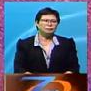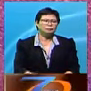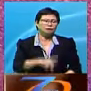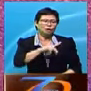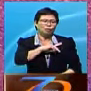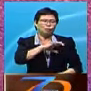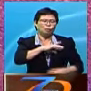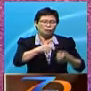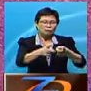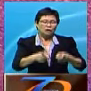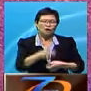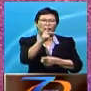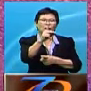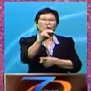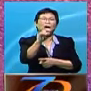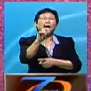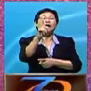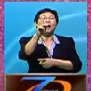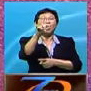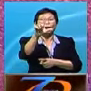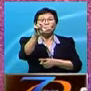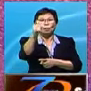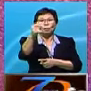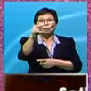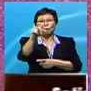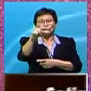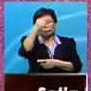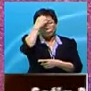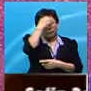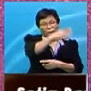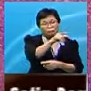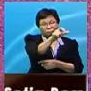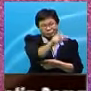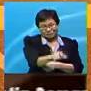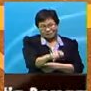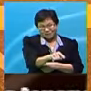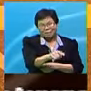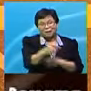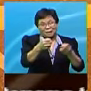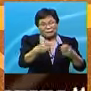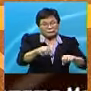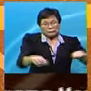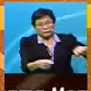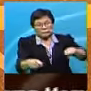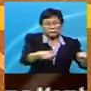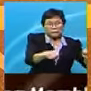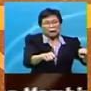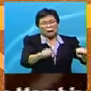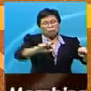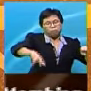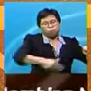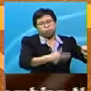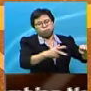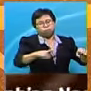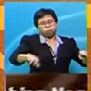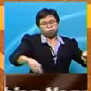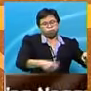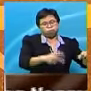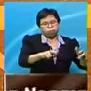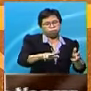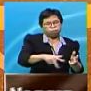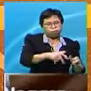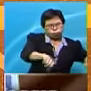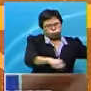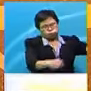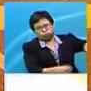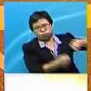Ketua Polis Daerah Keluang, ACP Muhammad Laham memaklumkan mangsa dikatakan hilang kawalan sebelum terbabas ke laluan bertentangan